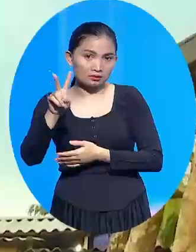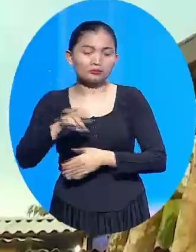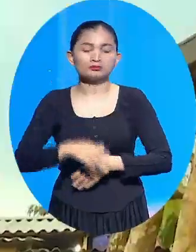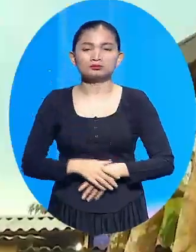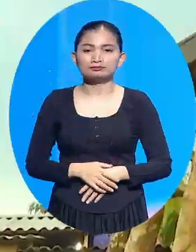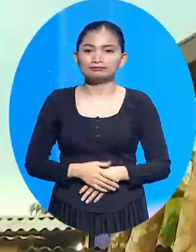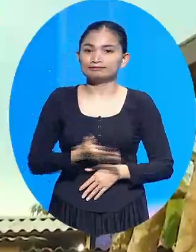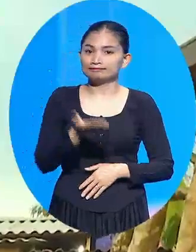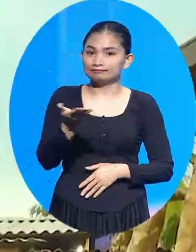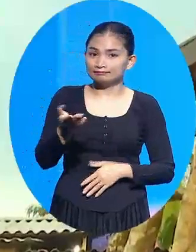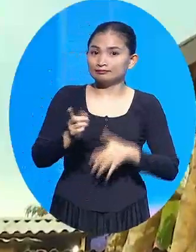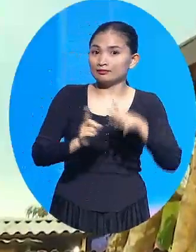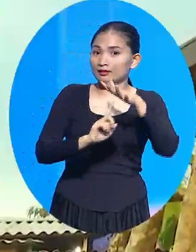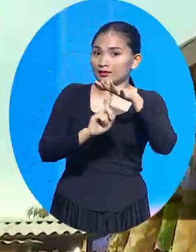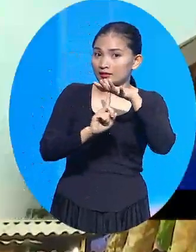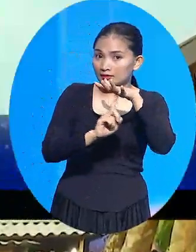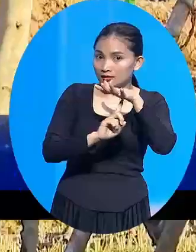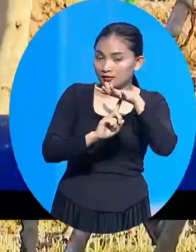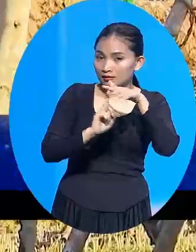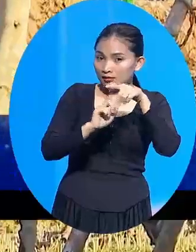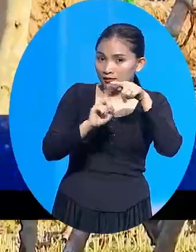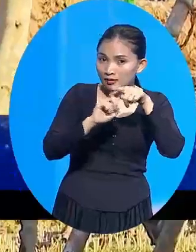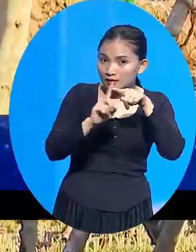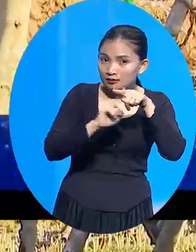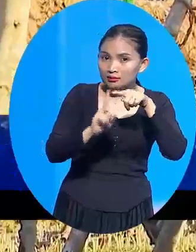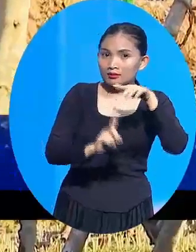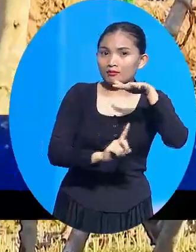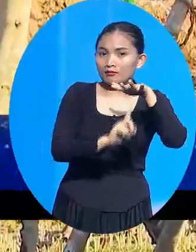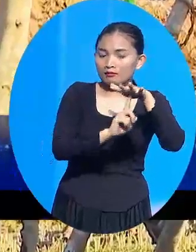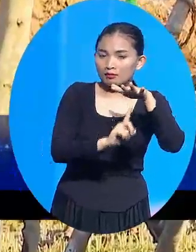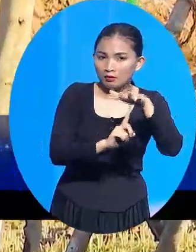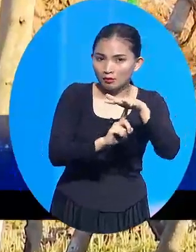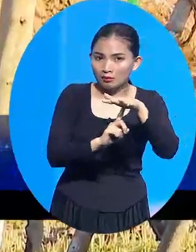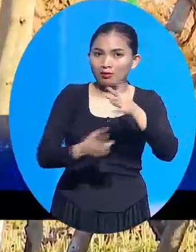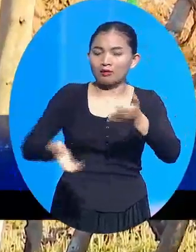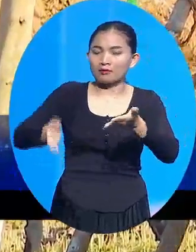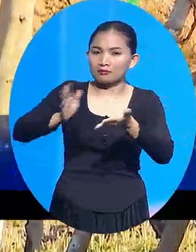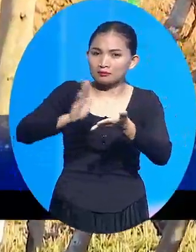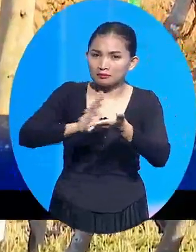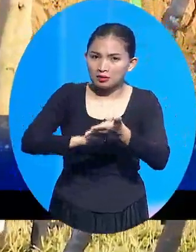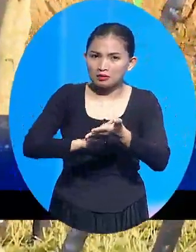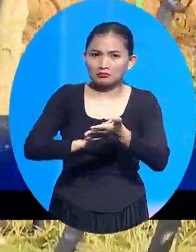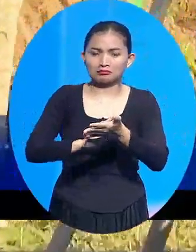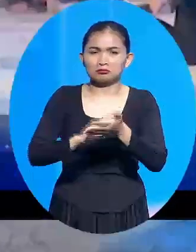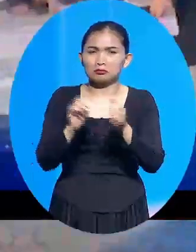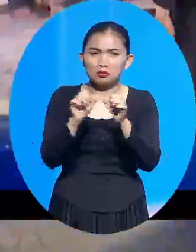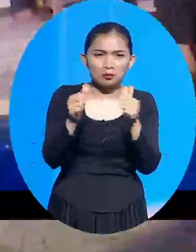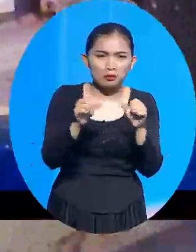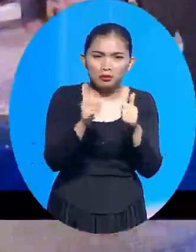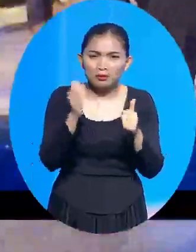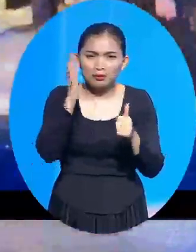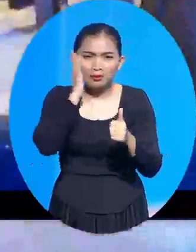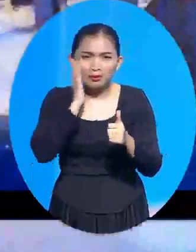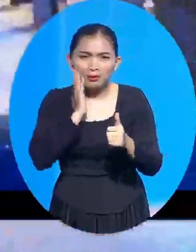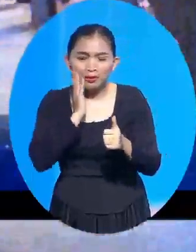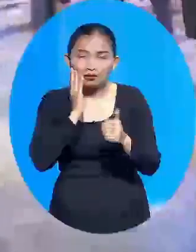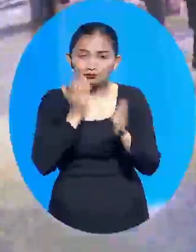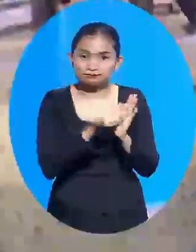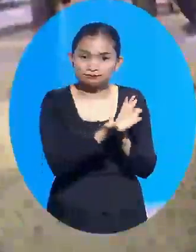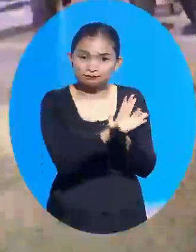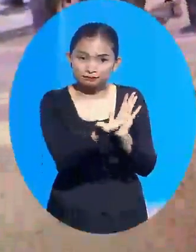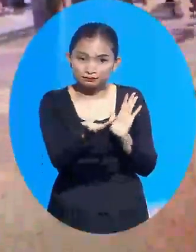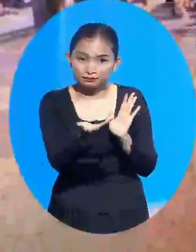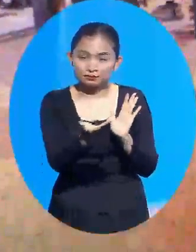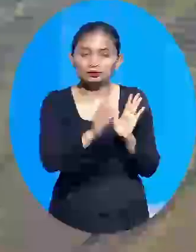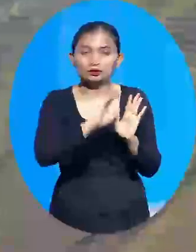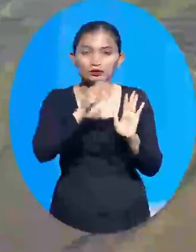Các giá trị văn hóa, ẩm thực độc đáo và đặc sắc cùng những tiềm năng thế mạnh, điểm đến du lịch hấp dẫn của tỉnh Lai Châu sẽ được quảng bá với nhân dân